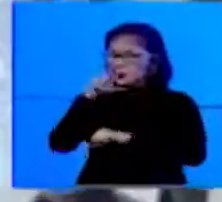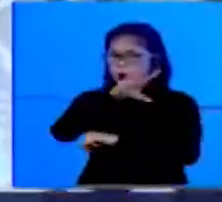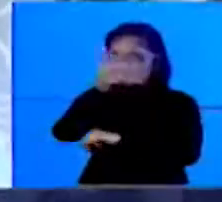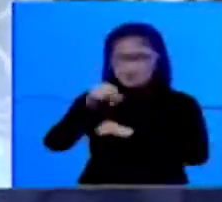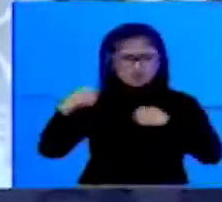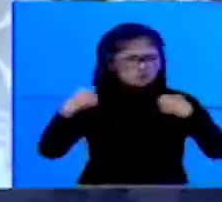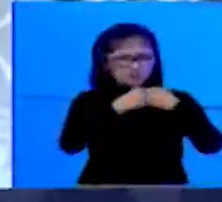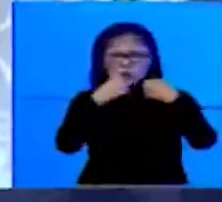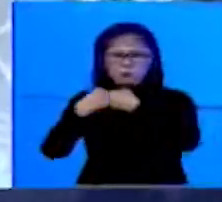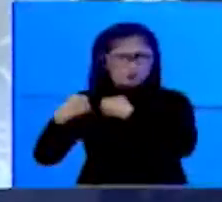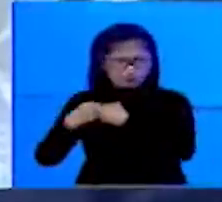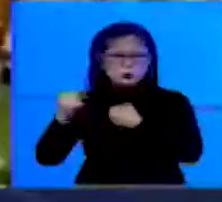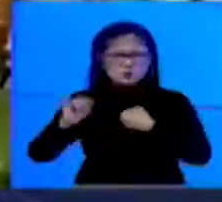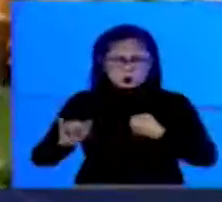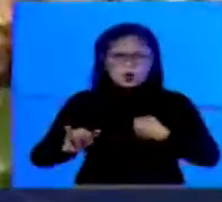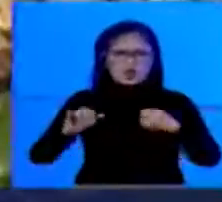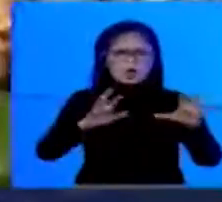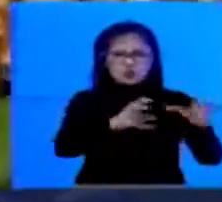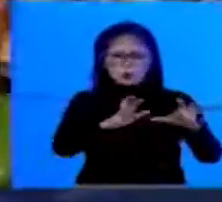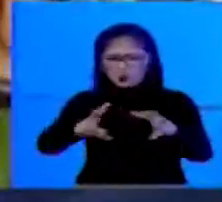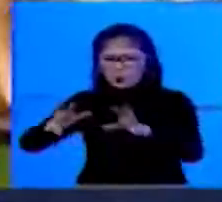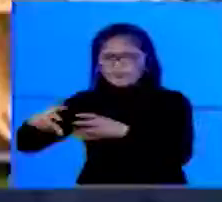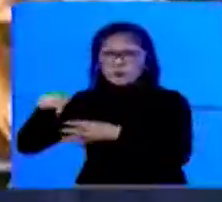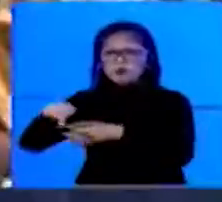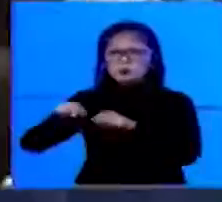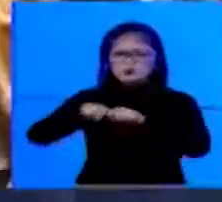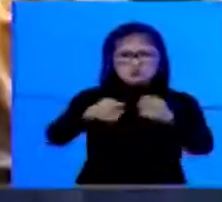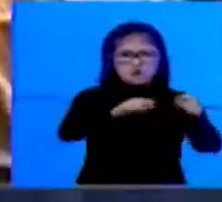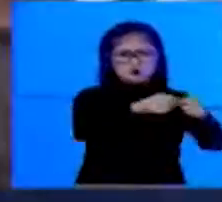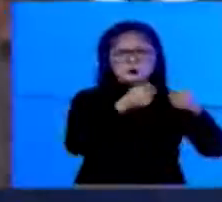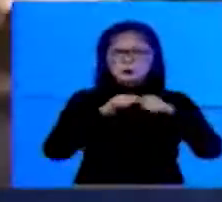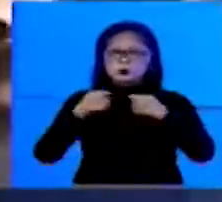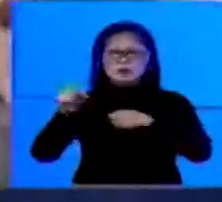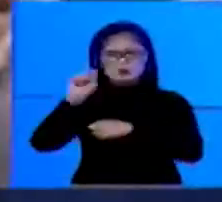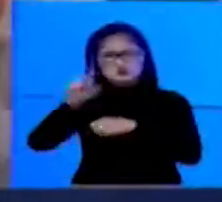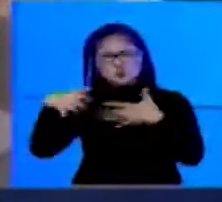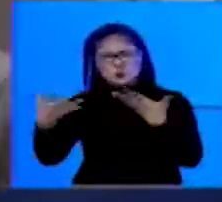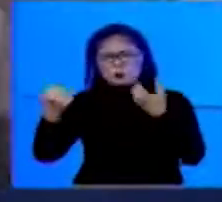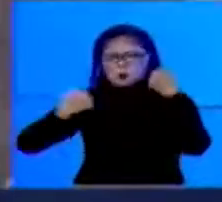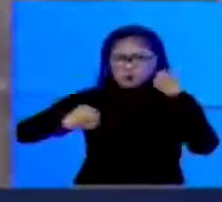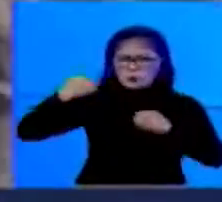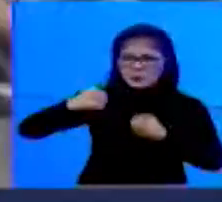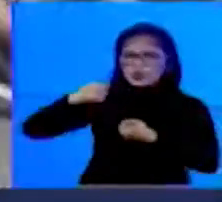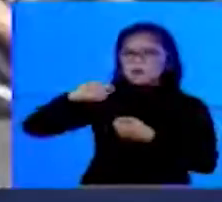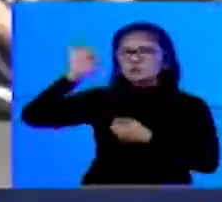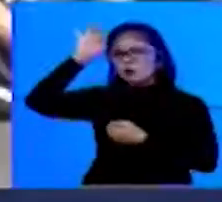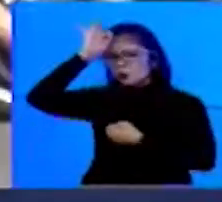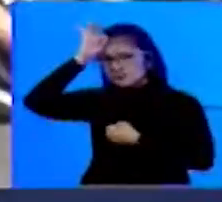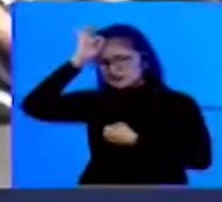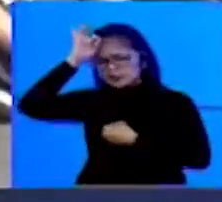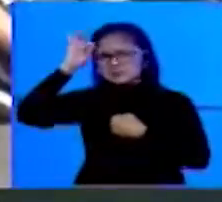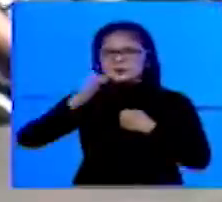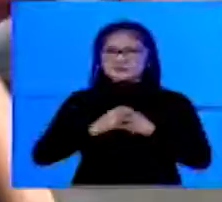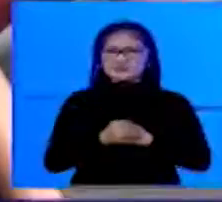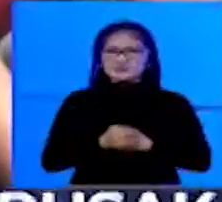yang terdiri dari berbagai kelompok massa melakukan perusakan fasilitas umum dan kendaraan operasional kepolisian. Pasca kejadian